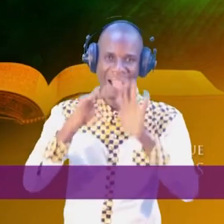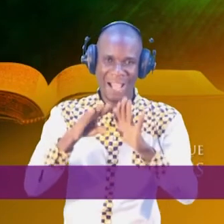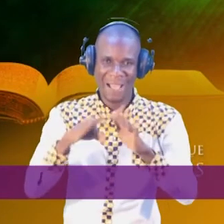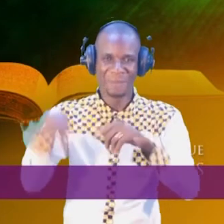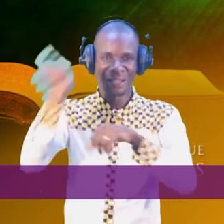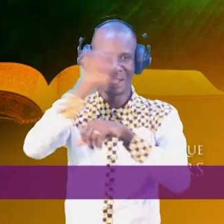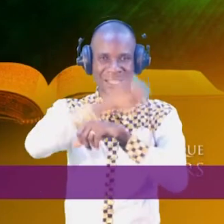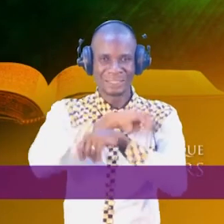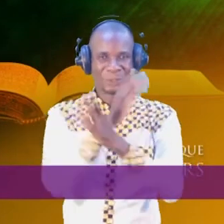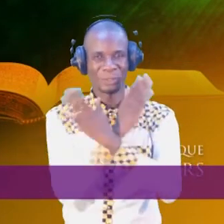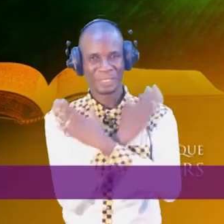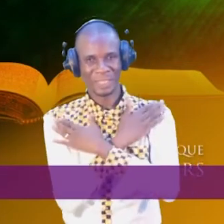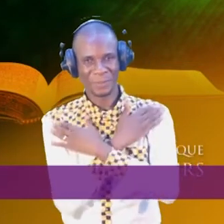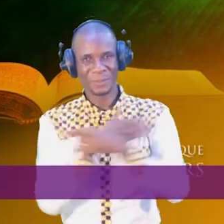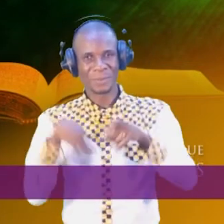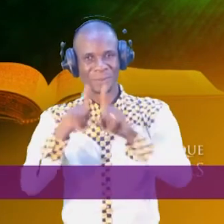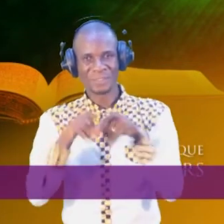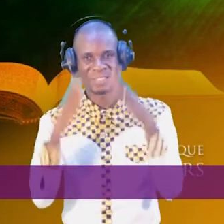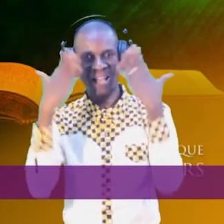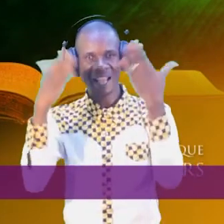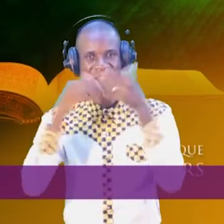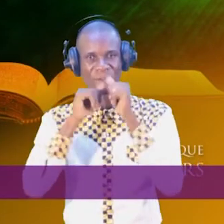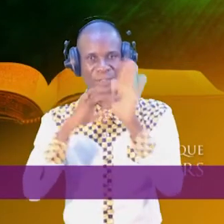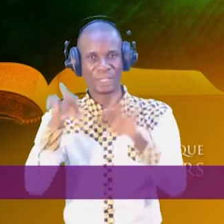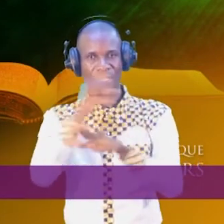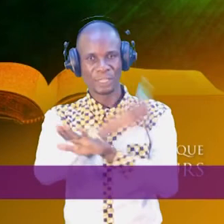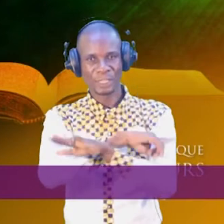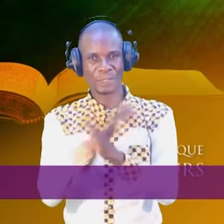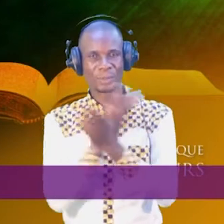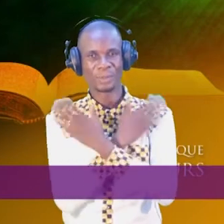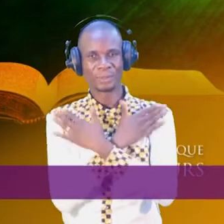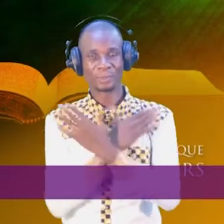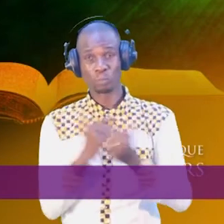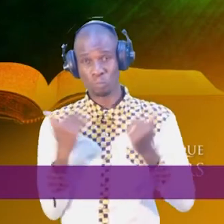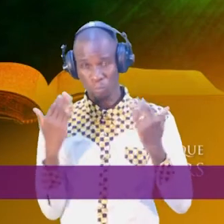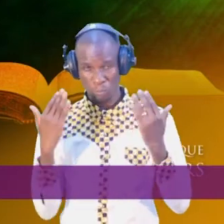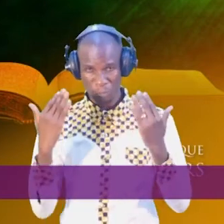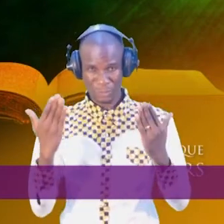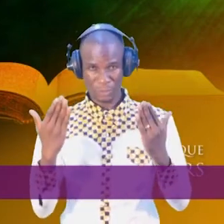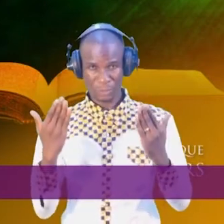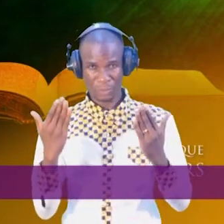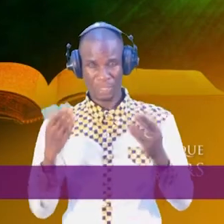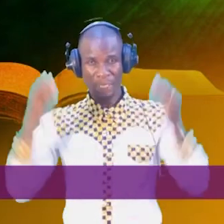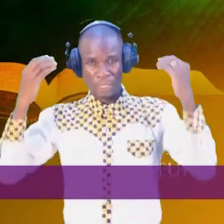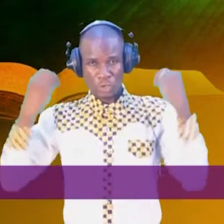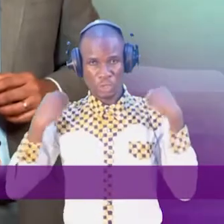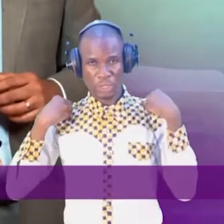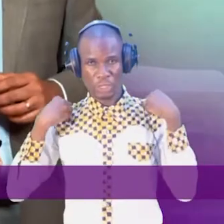ya sambo. Talatina ni yawe, à Pamoli, mokolo yakopema, mpe, à Bulisi yango.